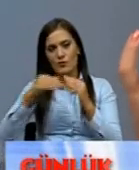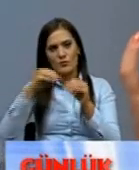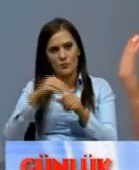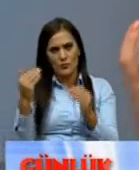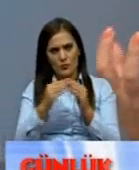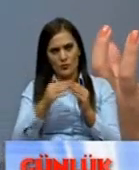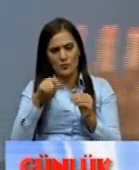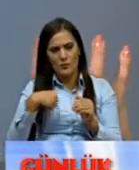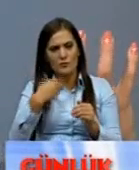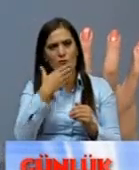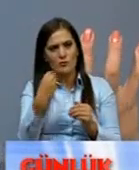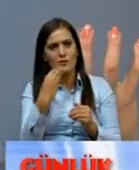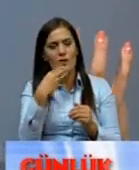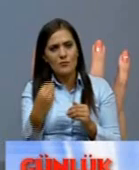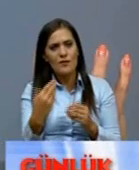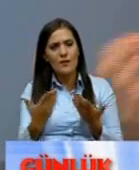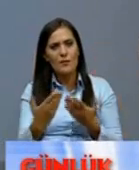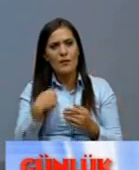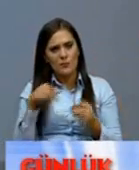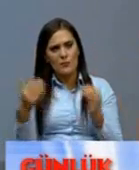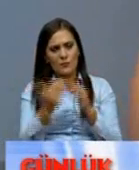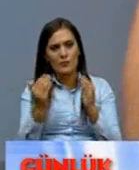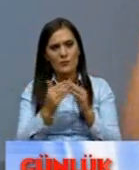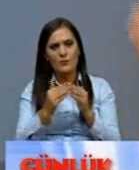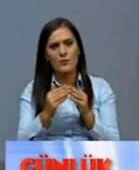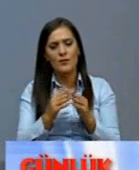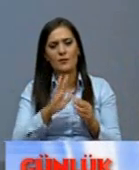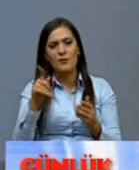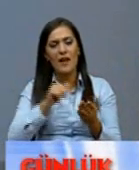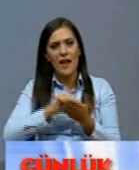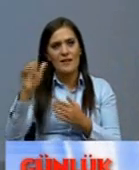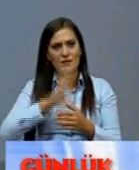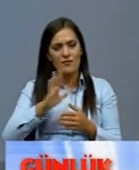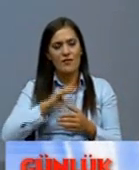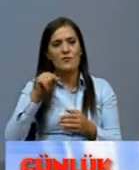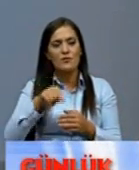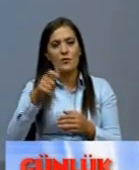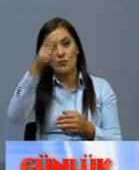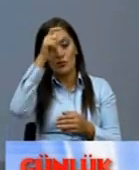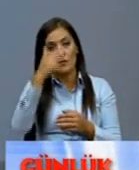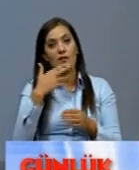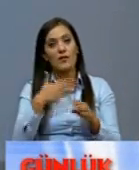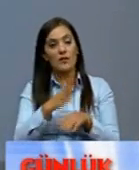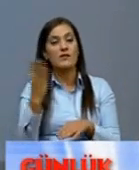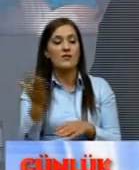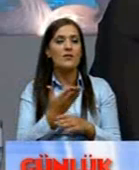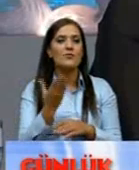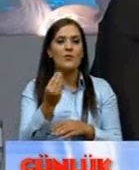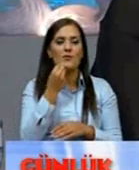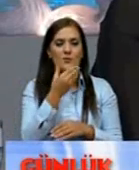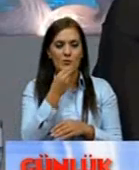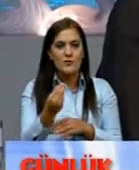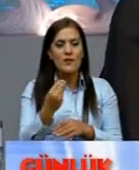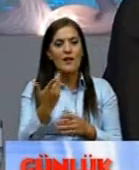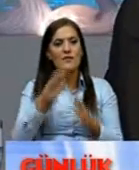böyle biz güzeliz, güzeliz de. Evet. Bu saydığın özellikler herkeste var mı yani bizde? Şöyle, Türk kadınları gerçekten çok güzel.